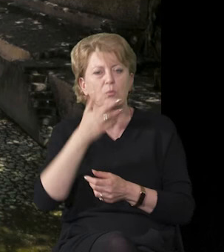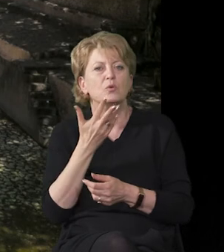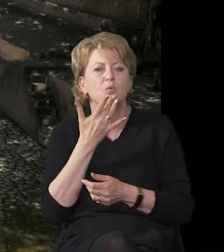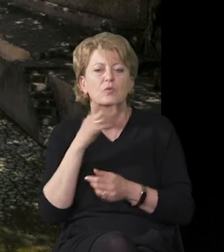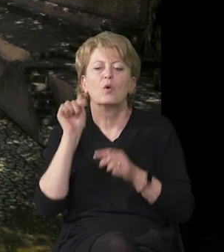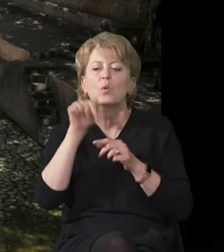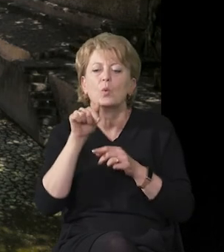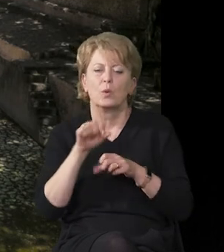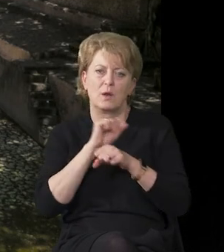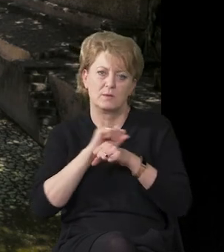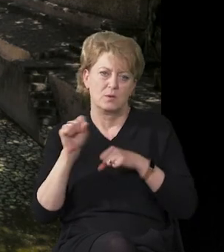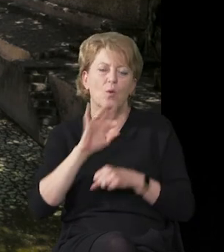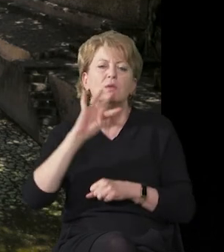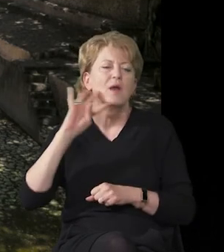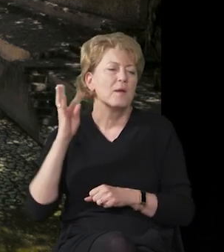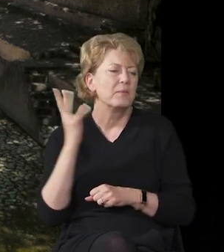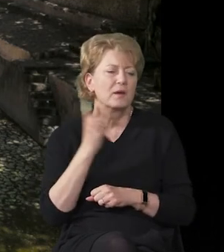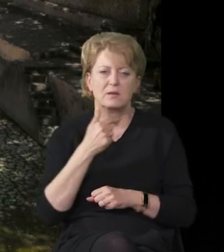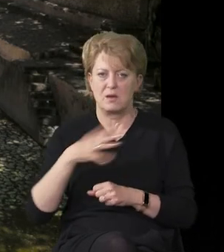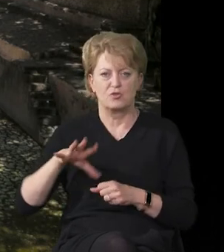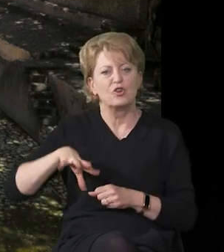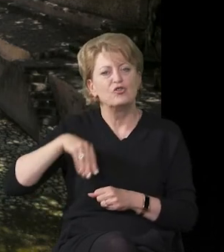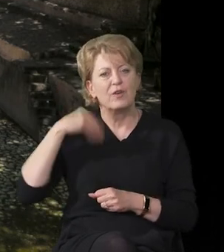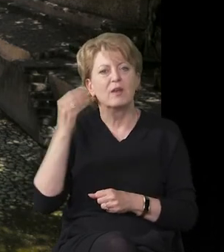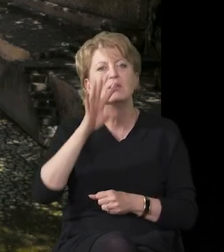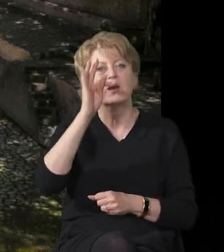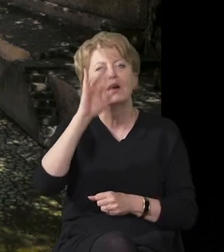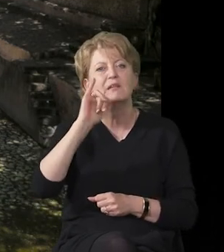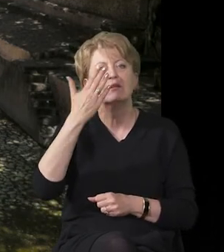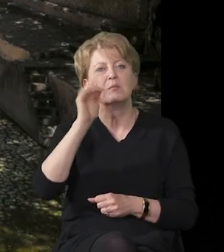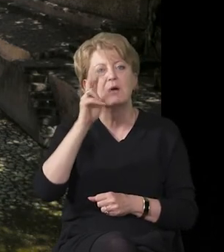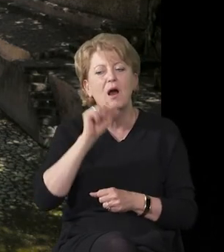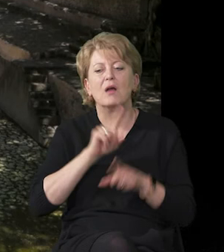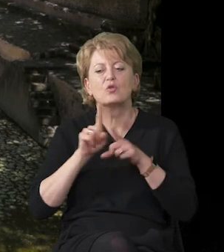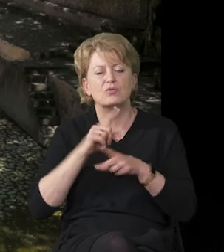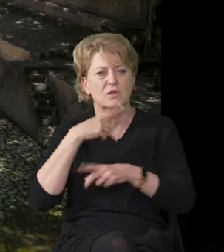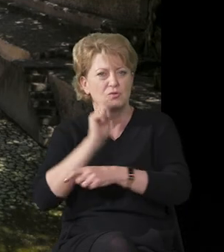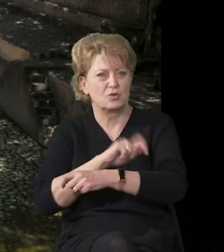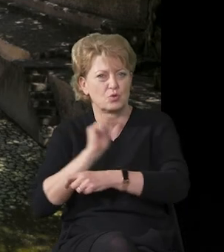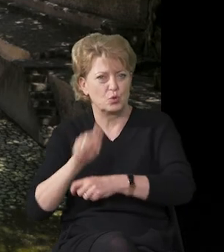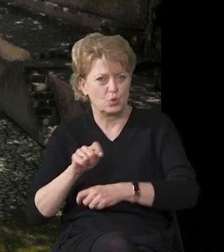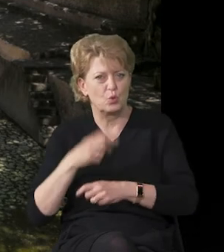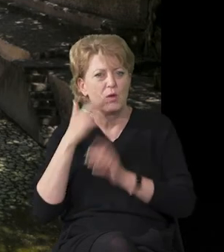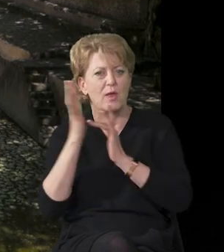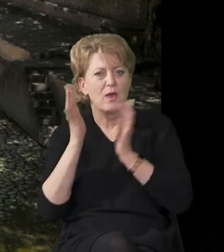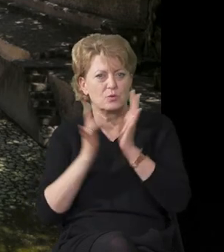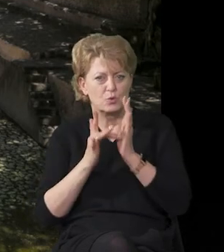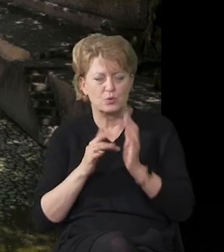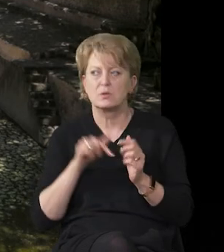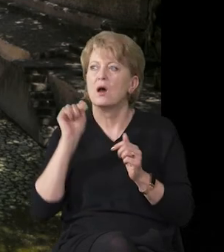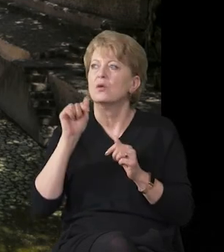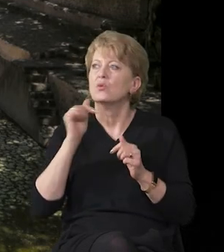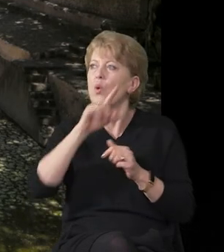najpiękniejsze obchody święta Timkat, a więc święta chrztu Chrystusa w Jordanie. Tutaj wokół zgromadzi się